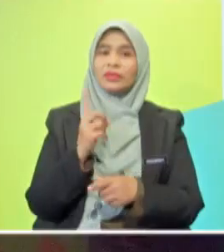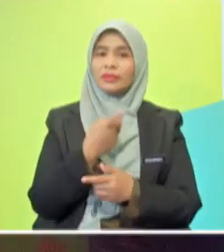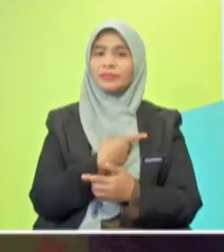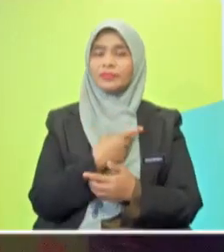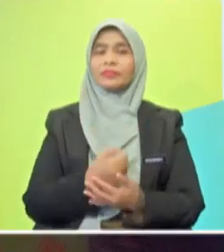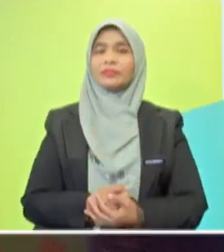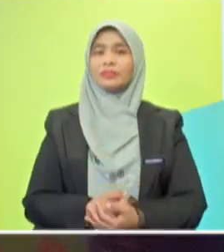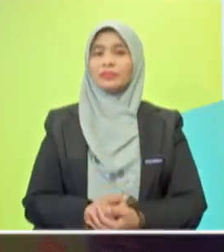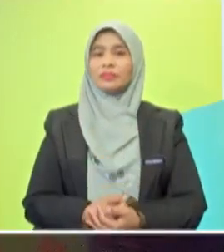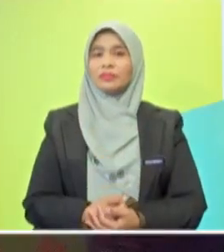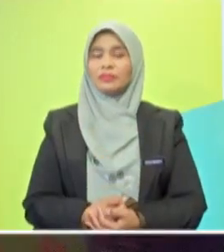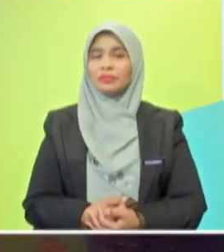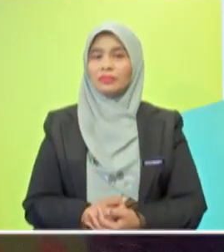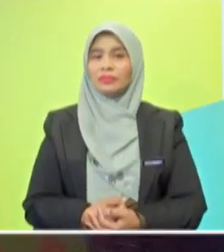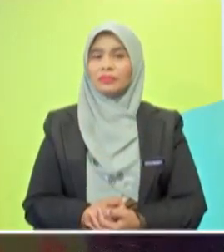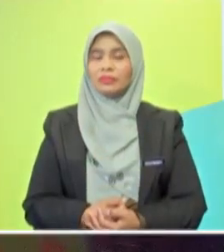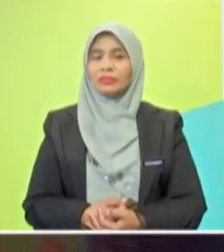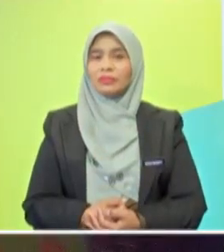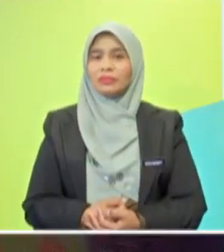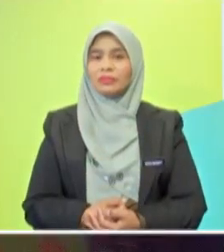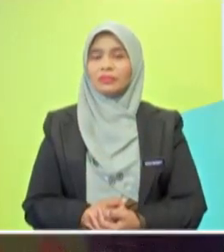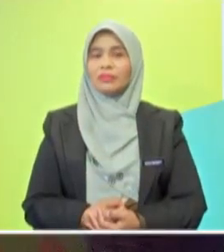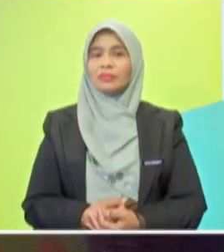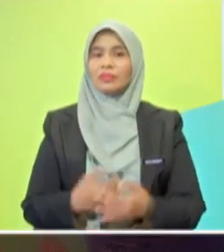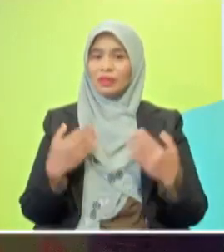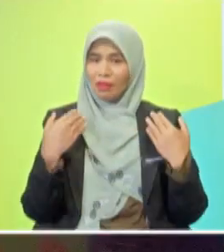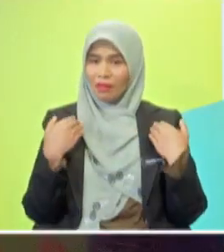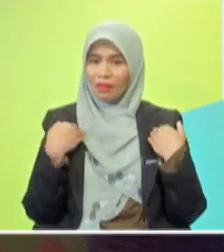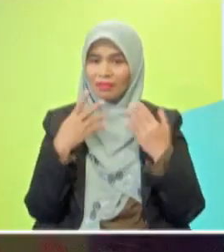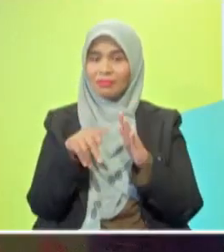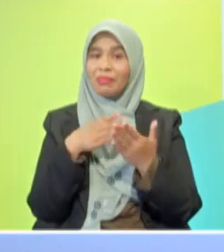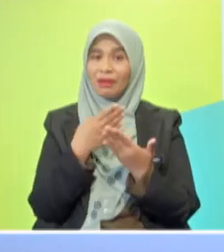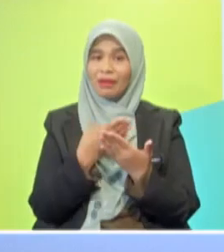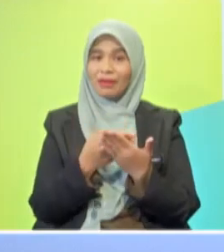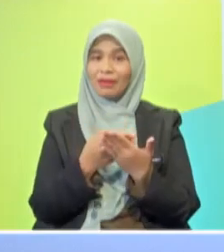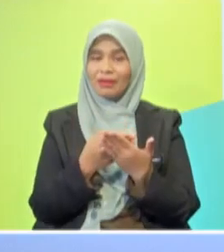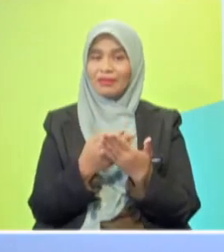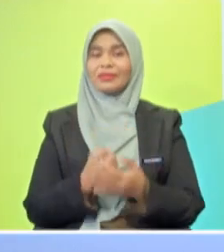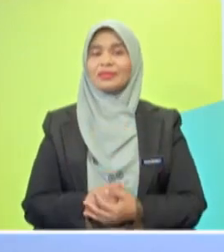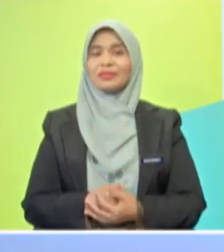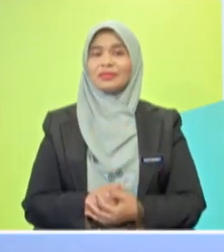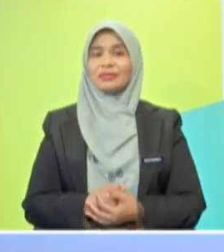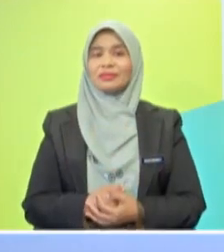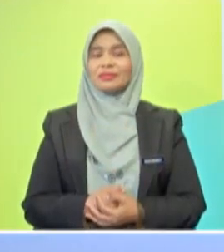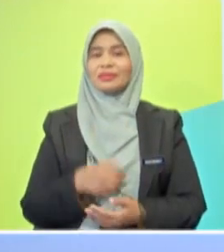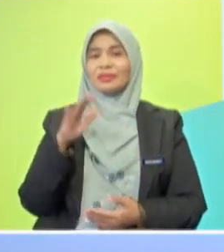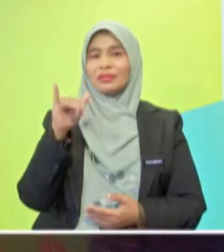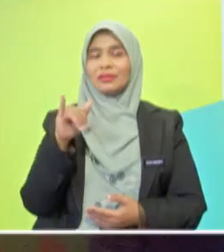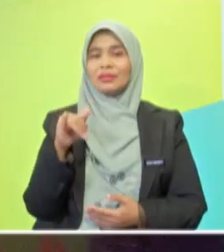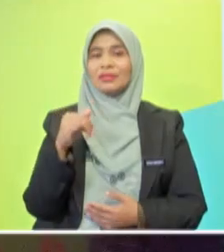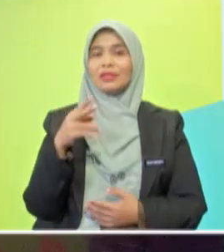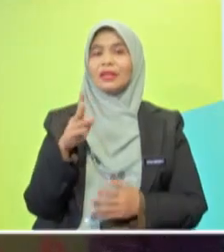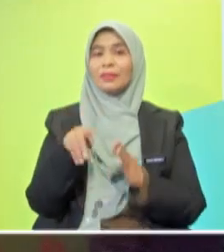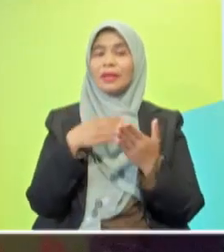ada... ya murid-murid semua? Doa ada hikmah ke Ustazah? Maknanya kita baca doa ni apa hikmah dia? Ustazah. Ya.